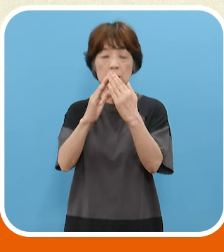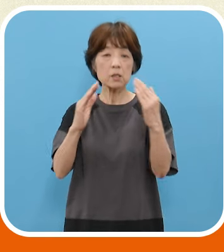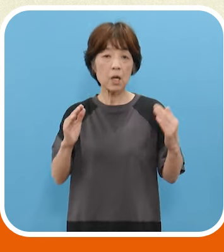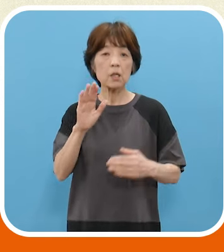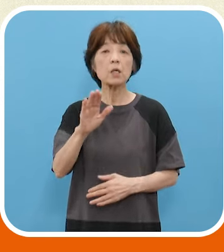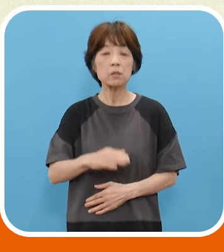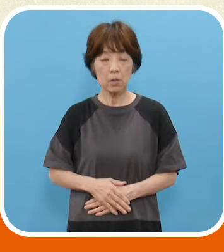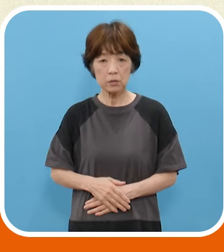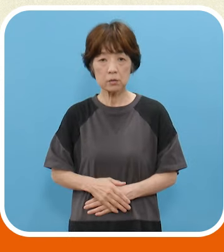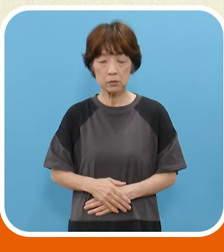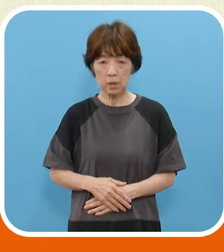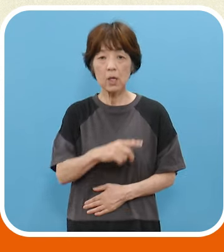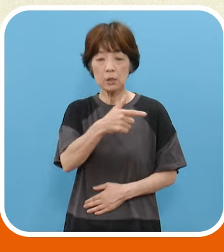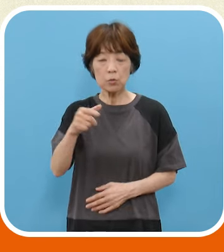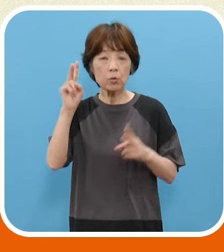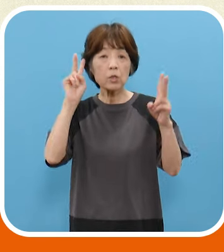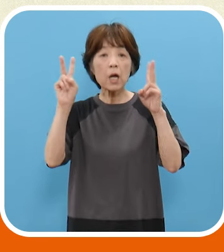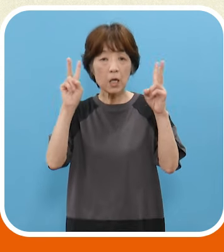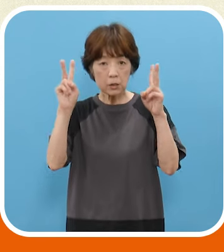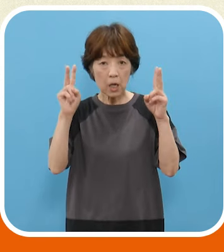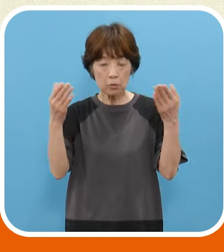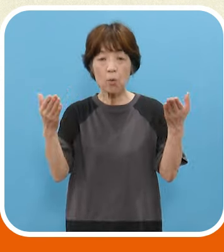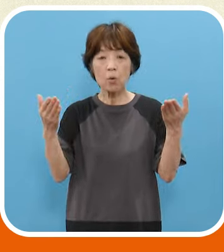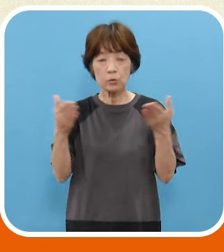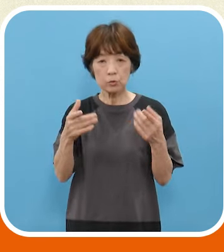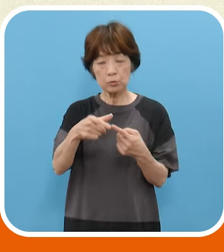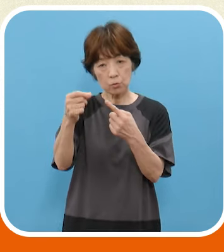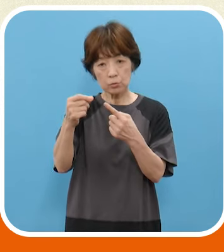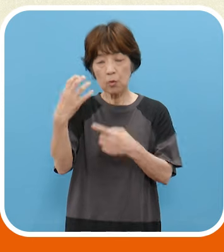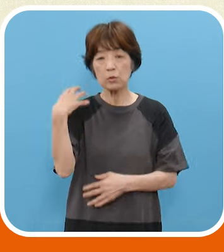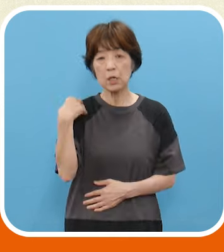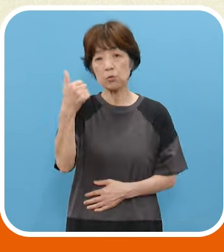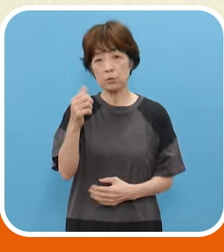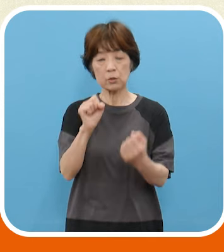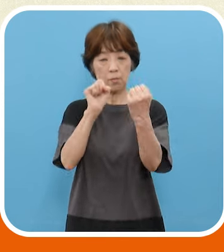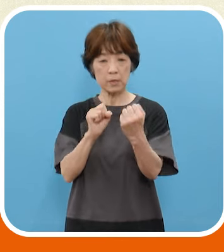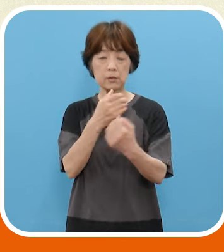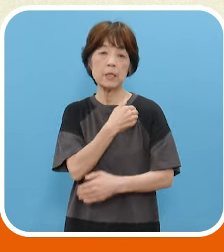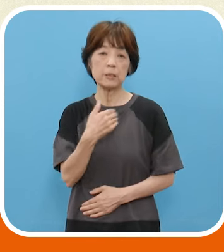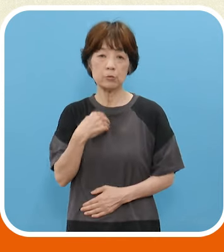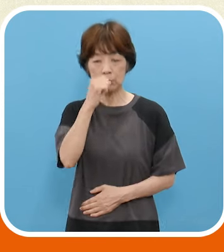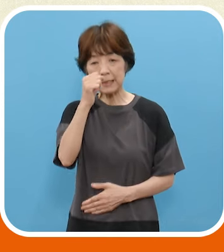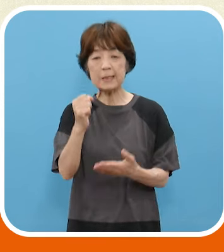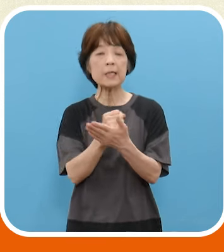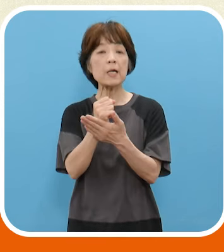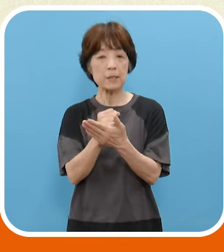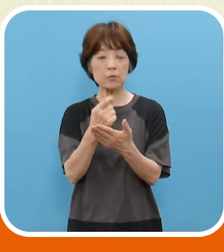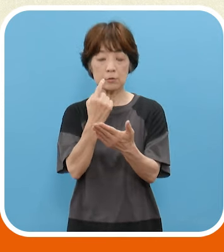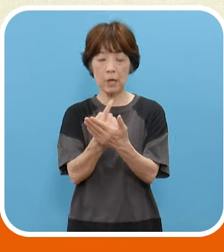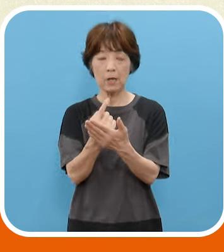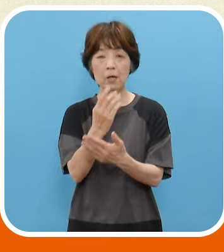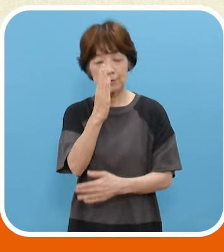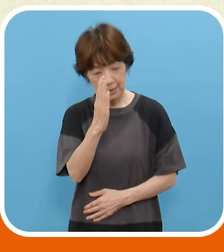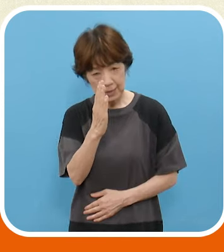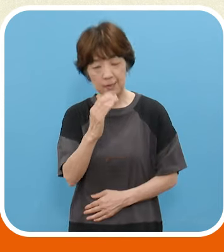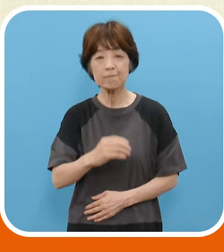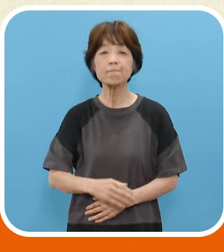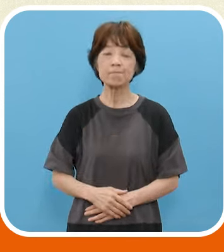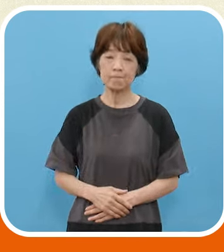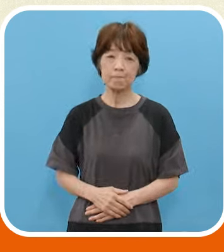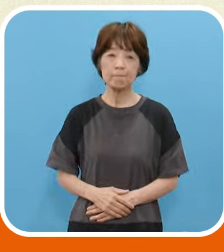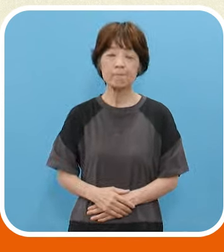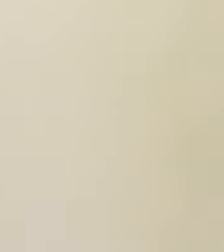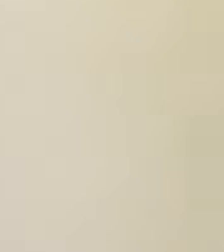。秋田のさまざまな企業の採用担当者と面接できる絶好の機会です。ぜひご参加ください。